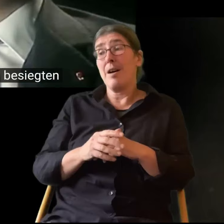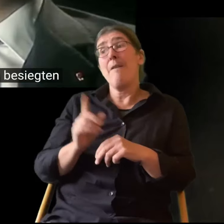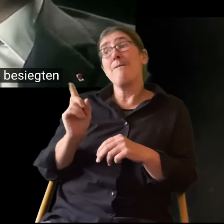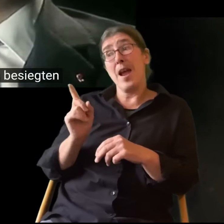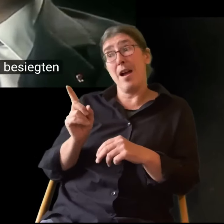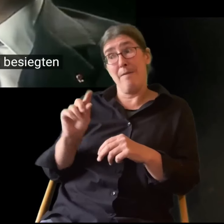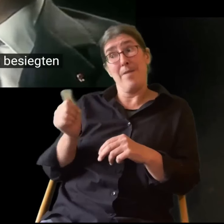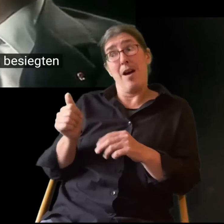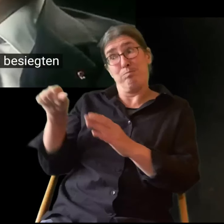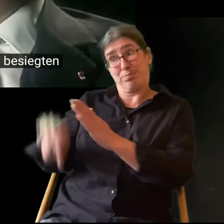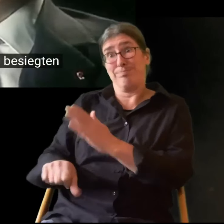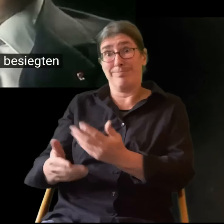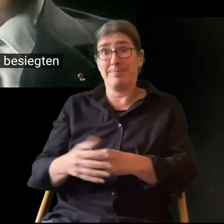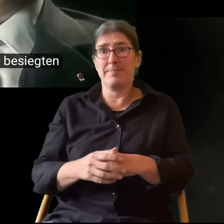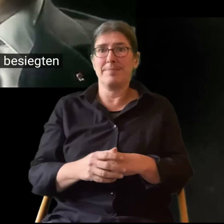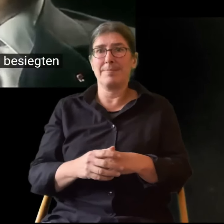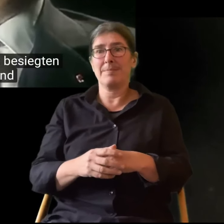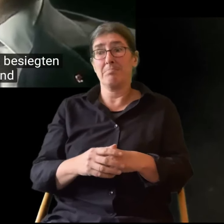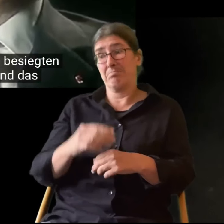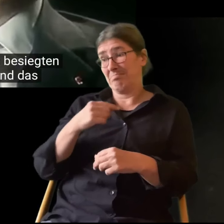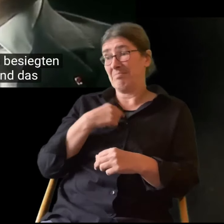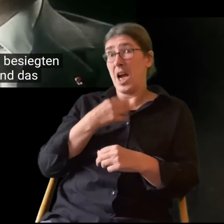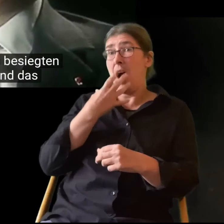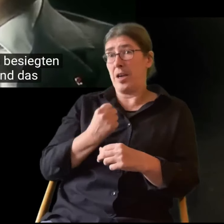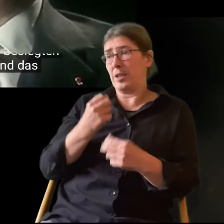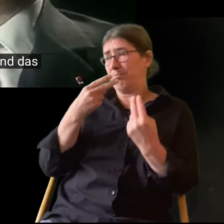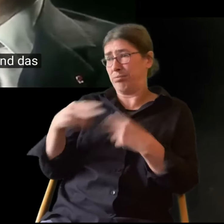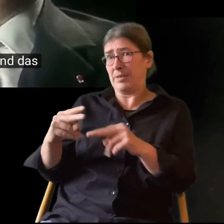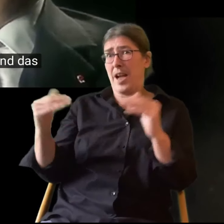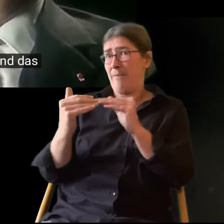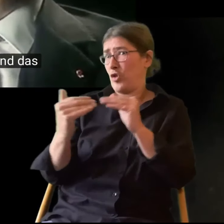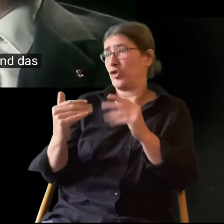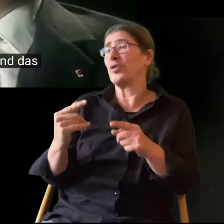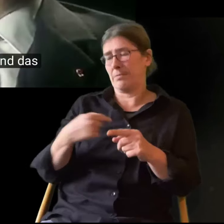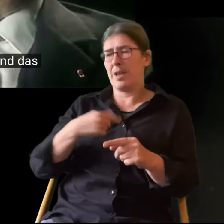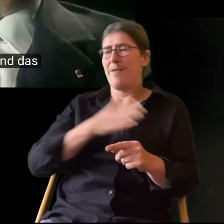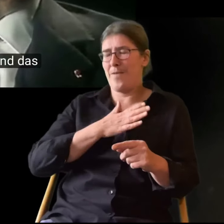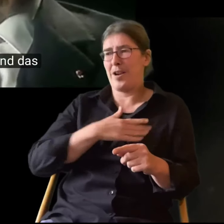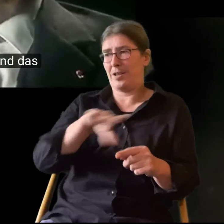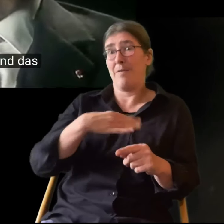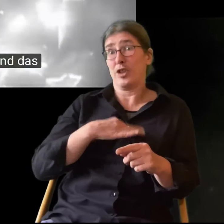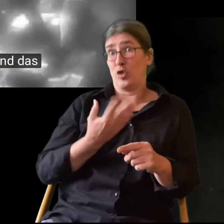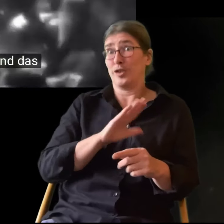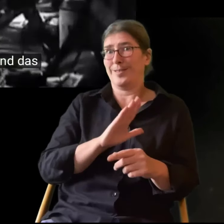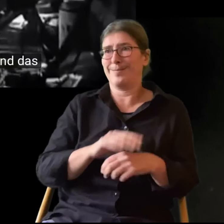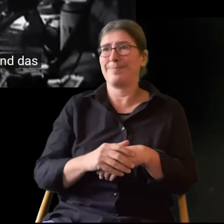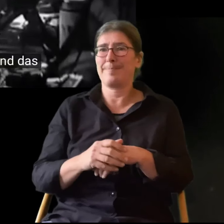Besiegten. Wir haben Revanche genommen. Und das gefiel uns auch.